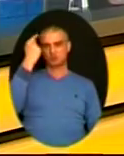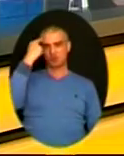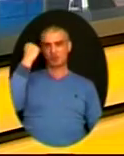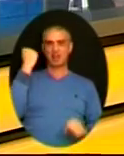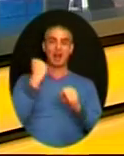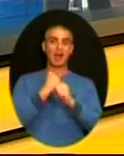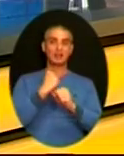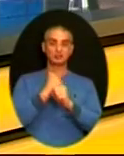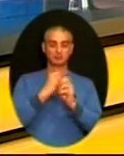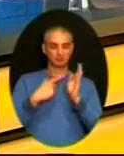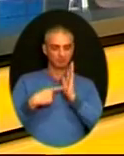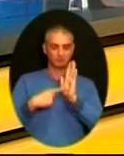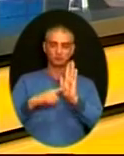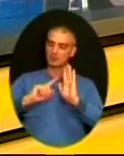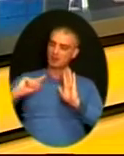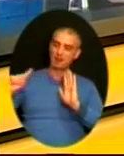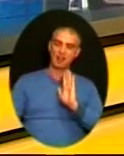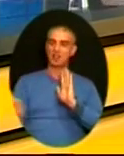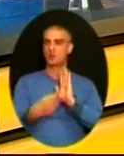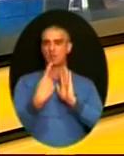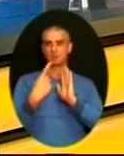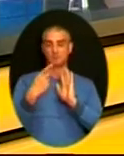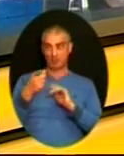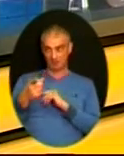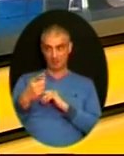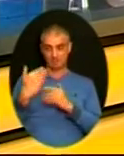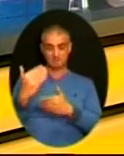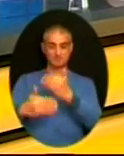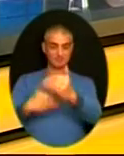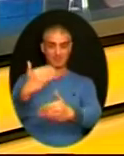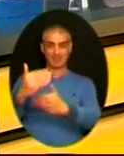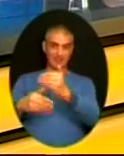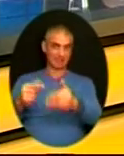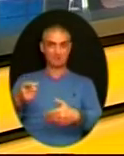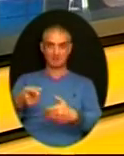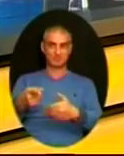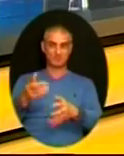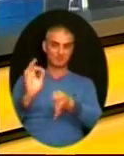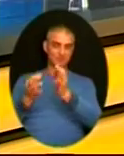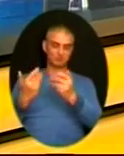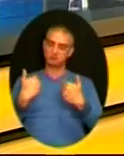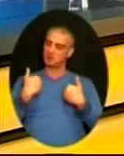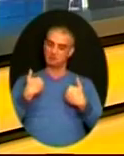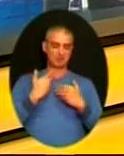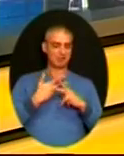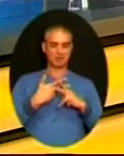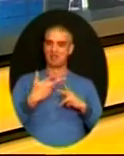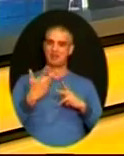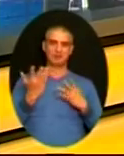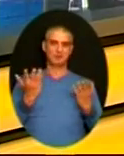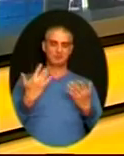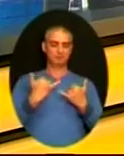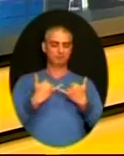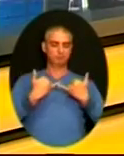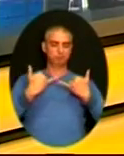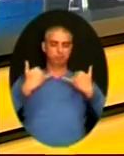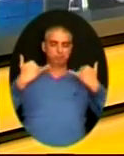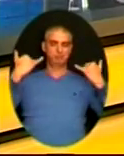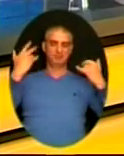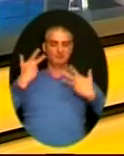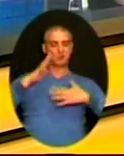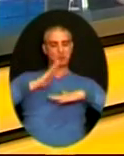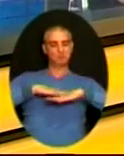יודע ומשדר פה לכולם. אתם כן. אולי מתקדמים במישור המשפטי, אני רק הולך ופורח